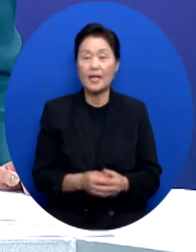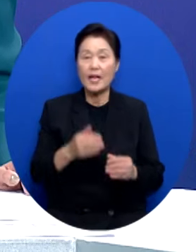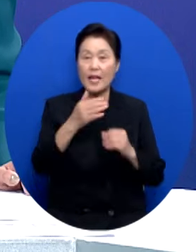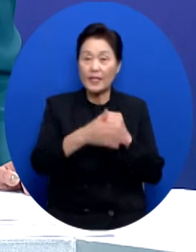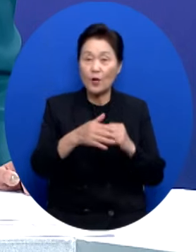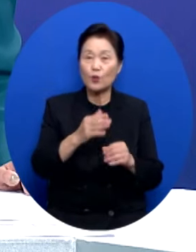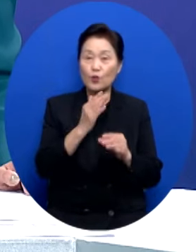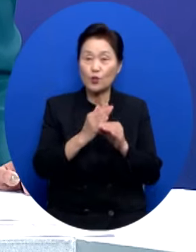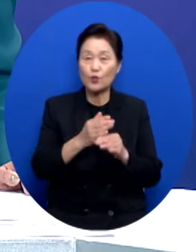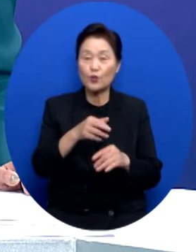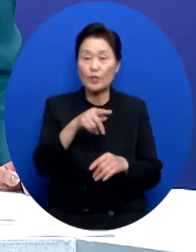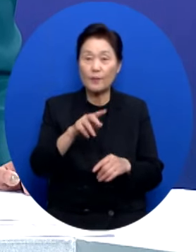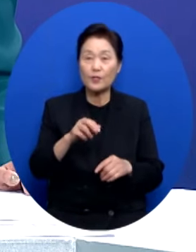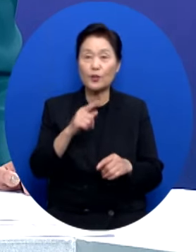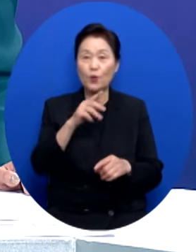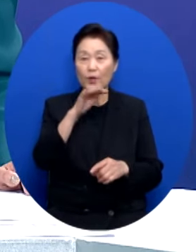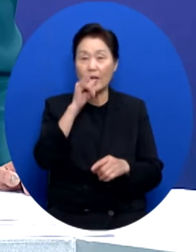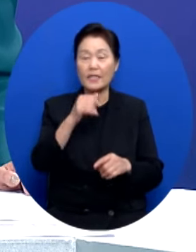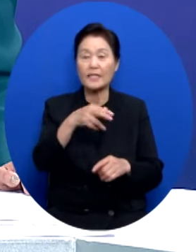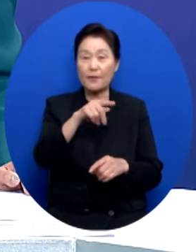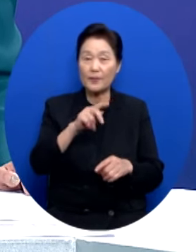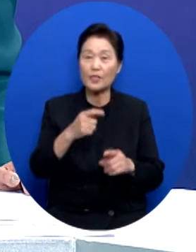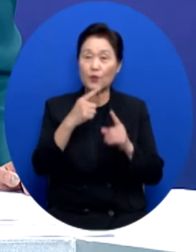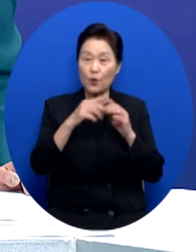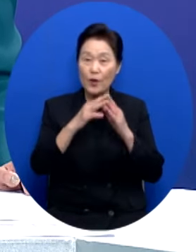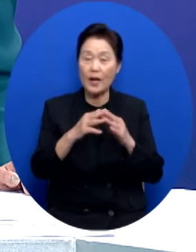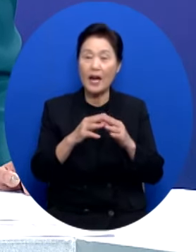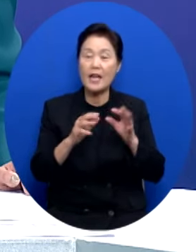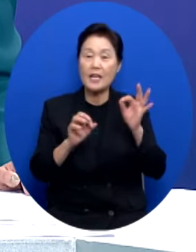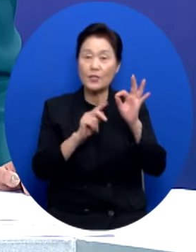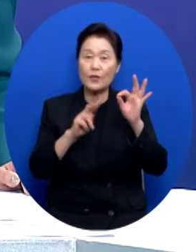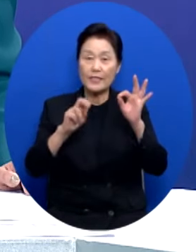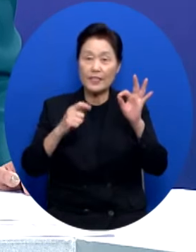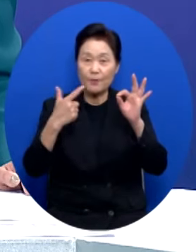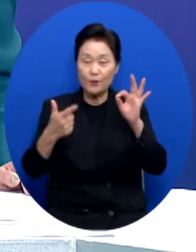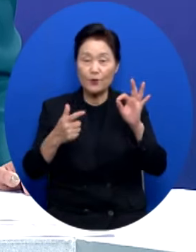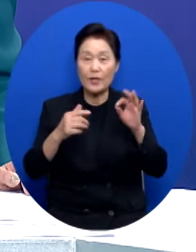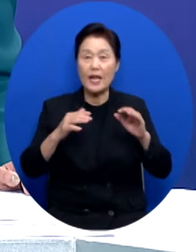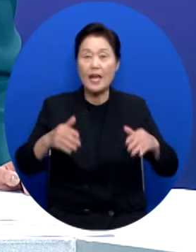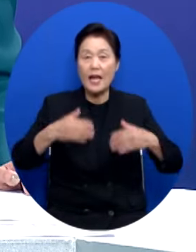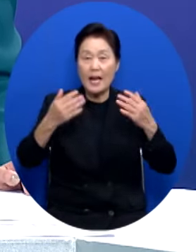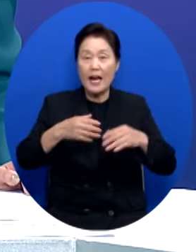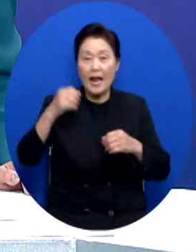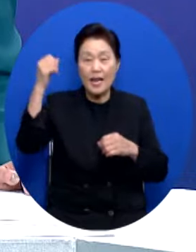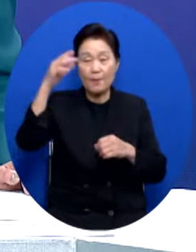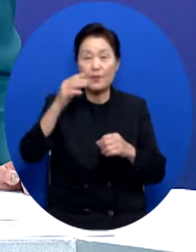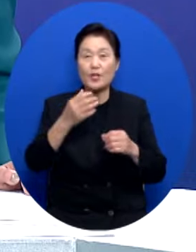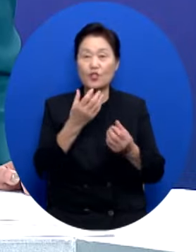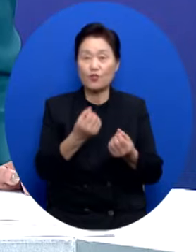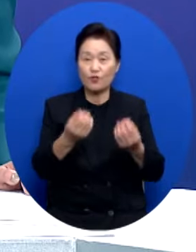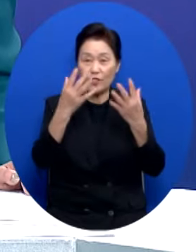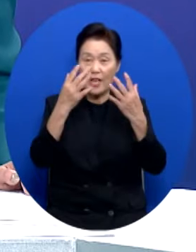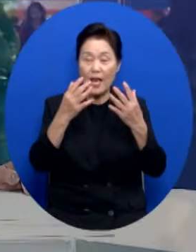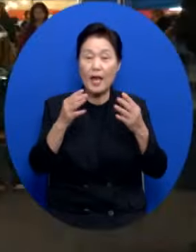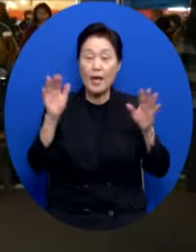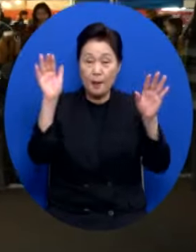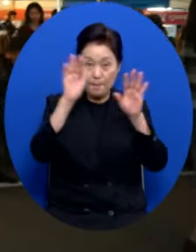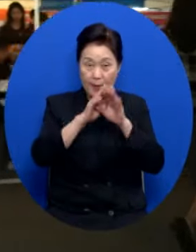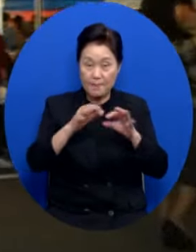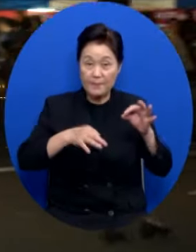대구시 중구 삼덕동에 위치한 삼덕교회가 지난 26일 가을빛 축제 삼덕 야시장을 열었습니다.